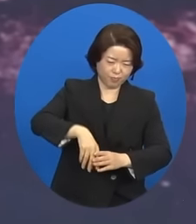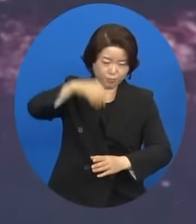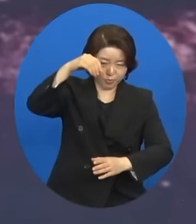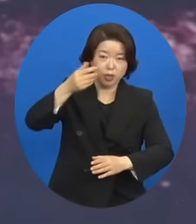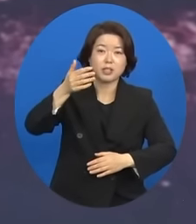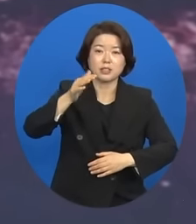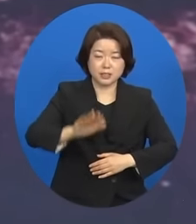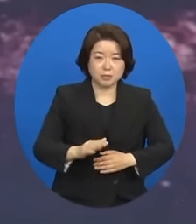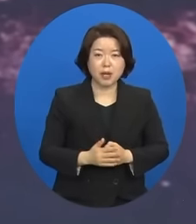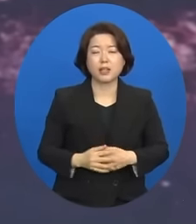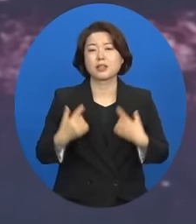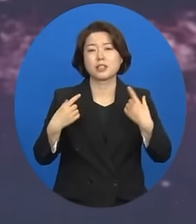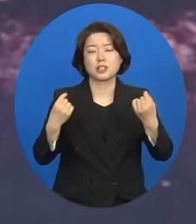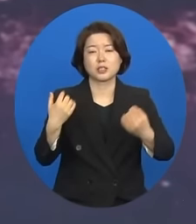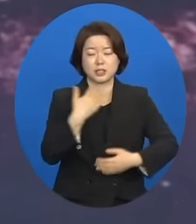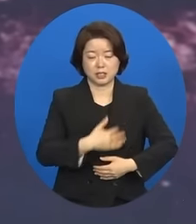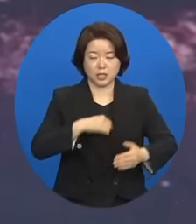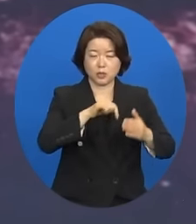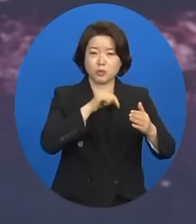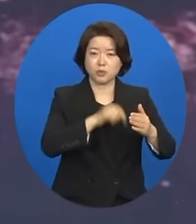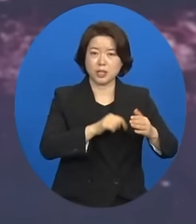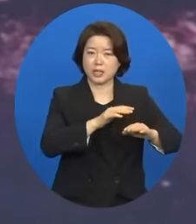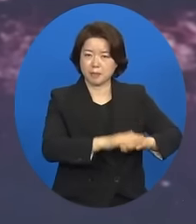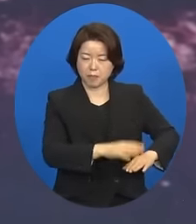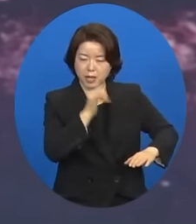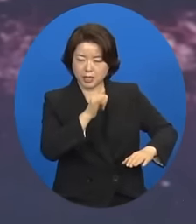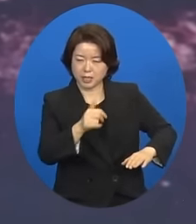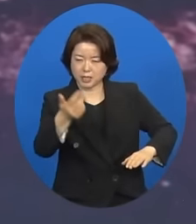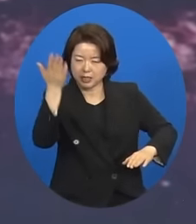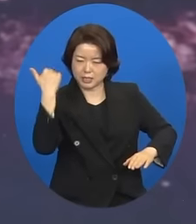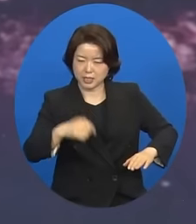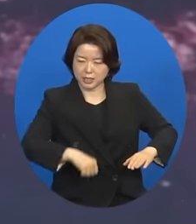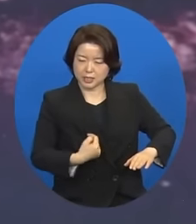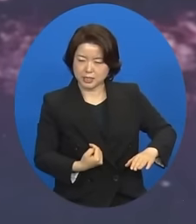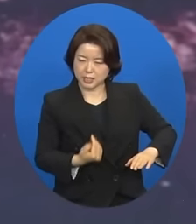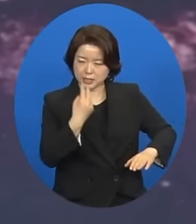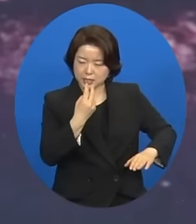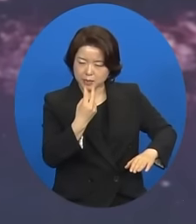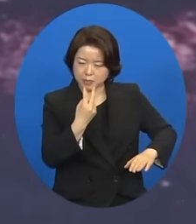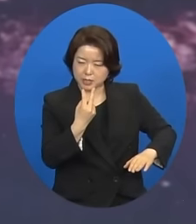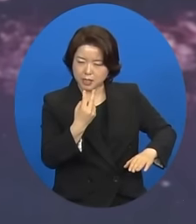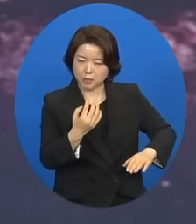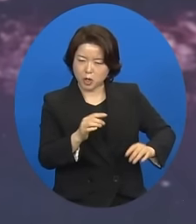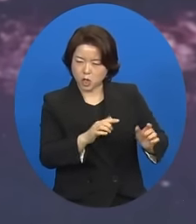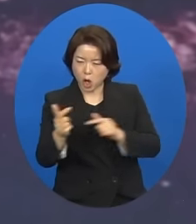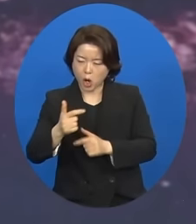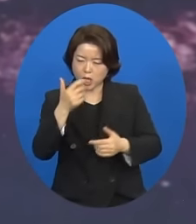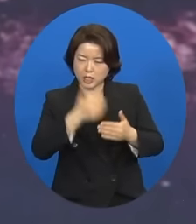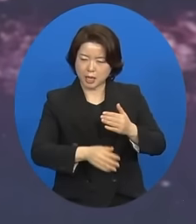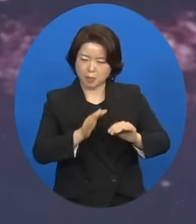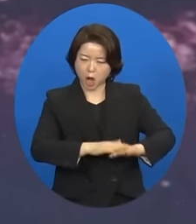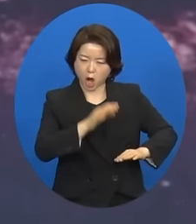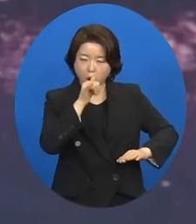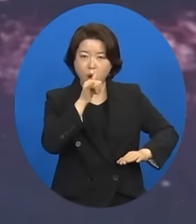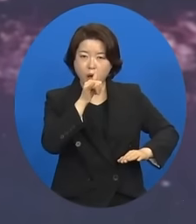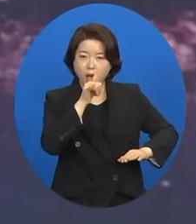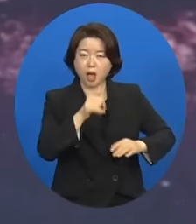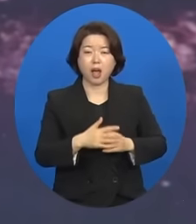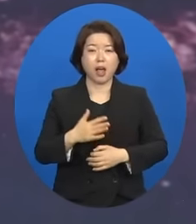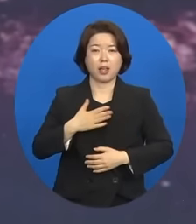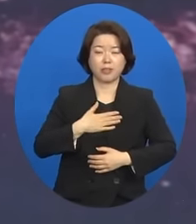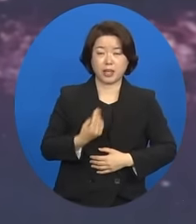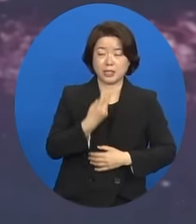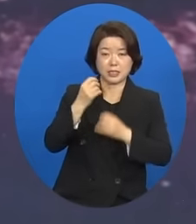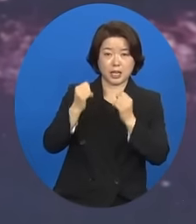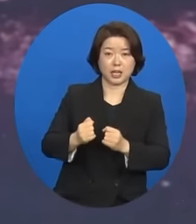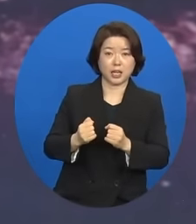여전히 육신 안에 남아 있는 그 예자의 냄새와 잔재가 남아 있기 때문에 우리가 살아 있는